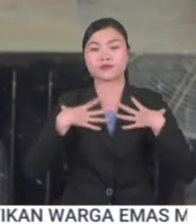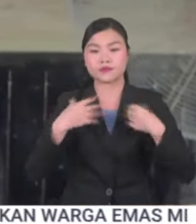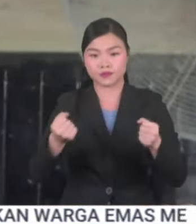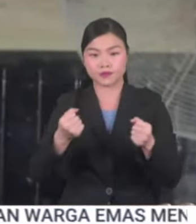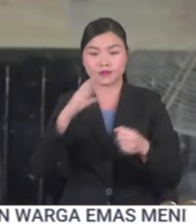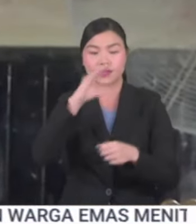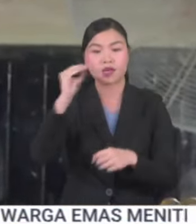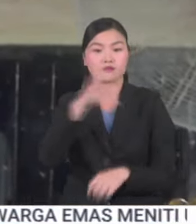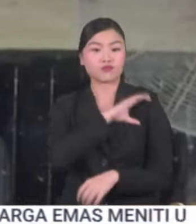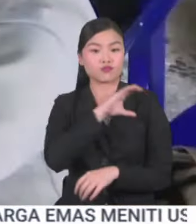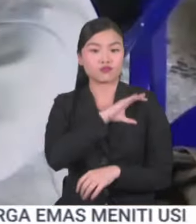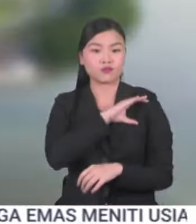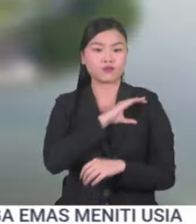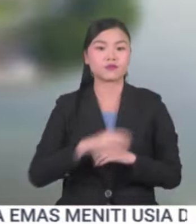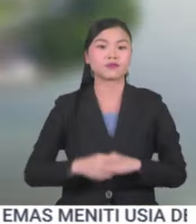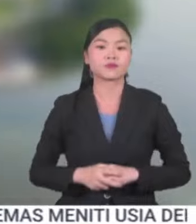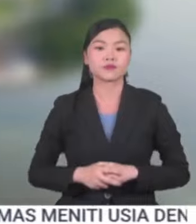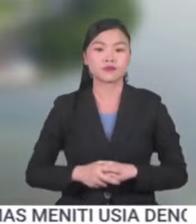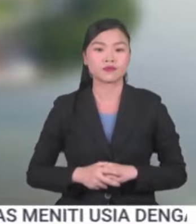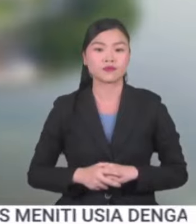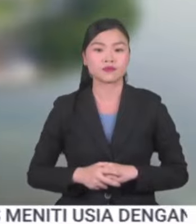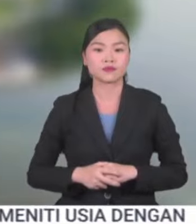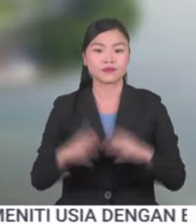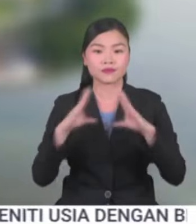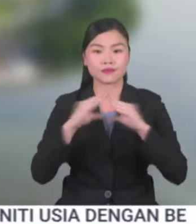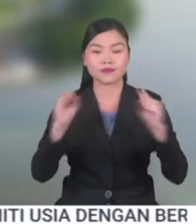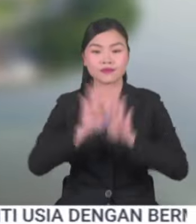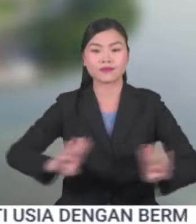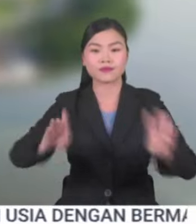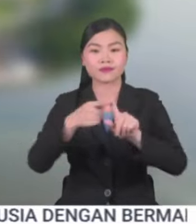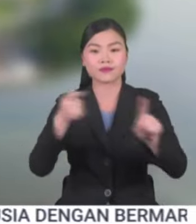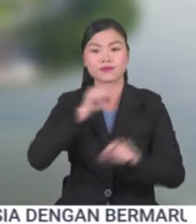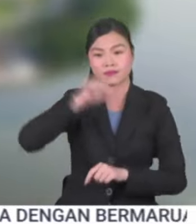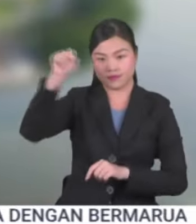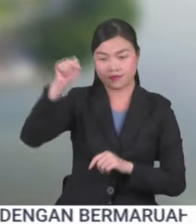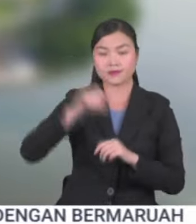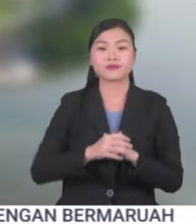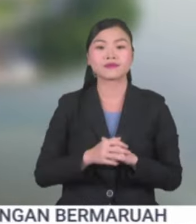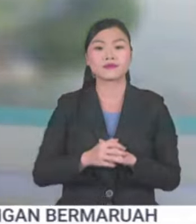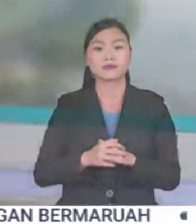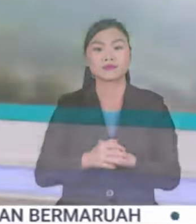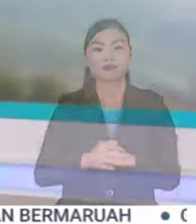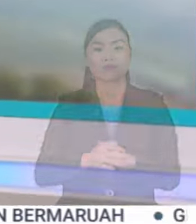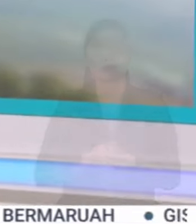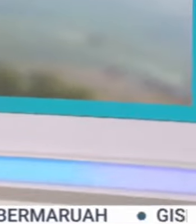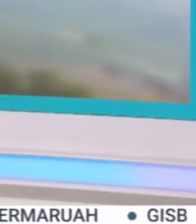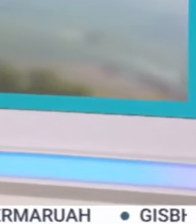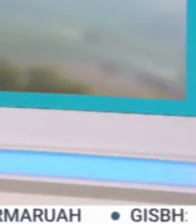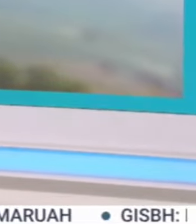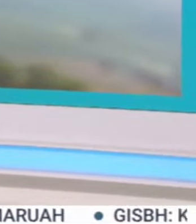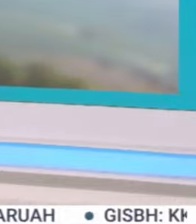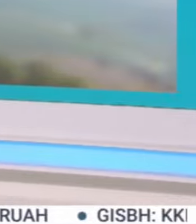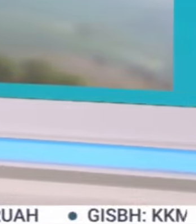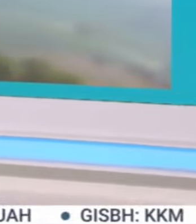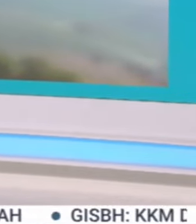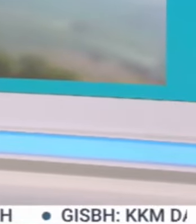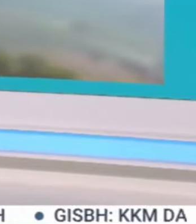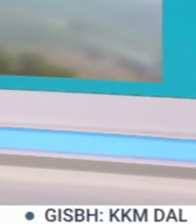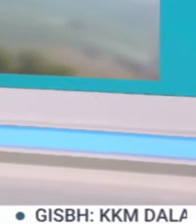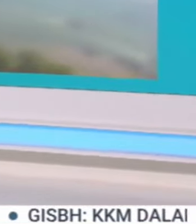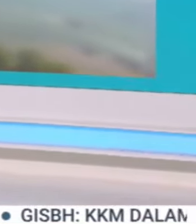diraja Malaysia baik saudara Sekian perkongsian dari Sabah untuk petang ini untuk banyak perkembangan